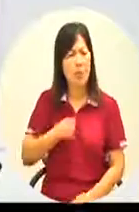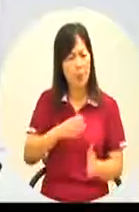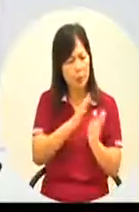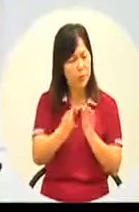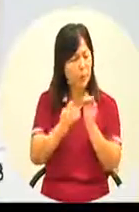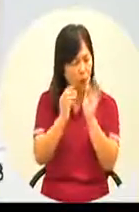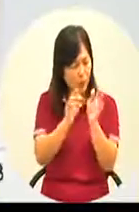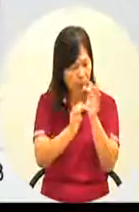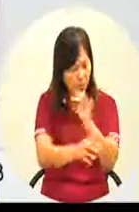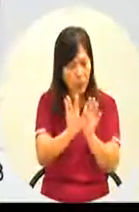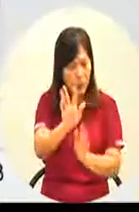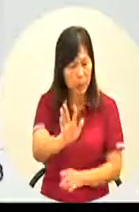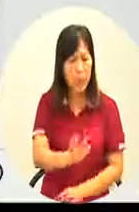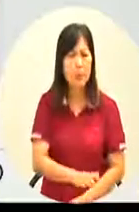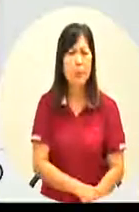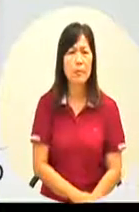没有？